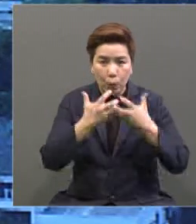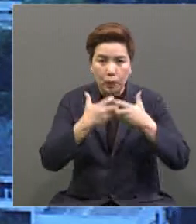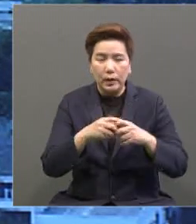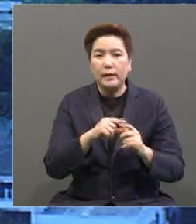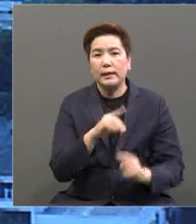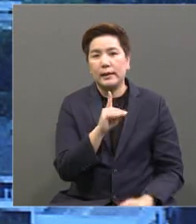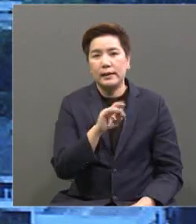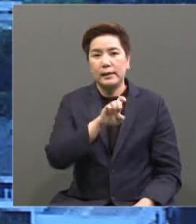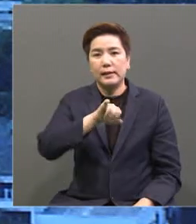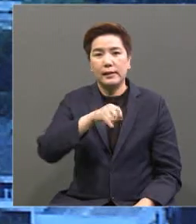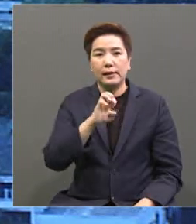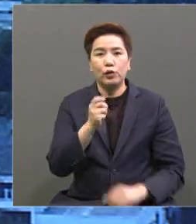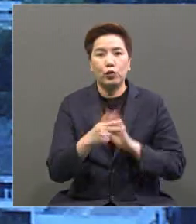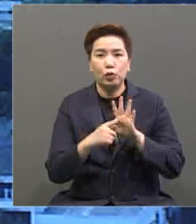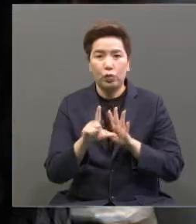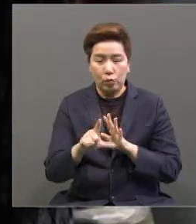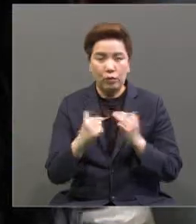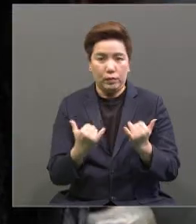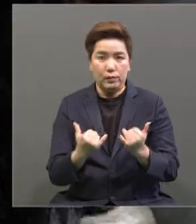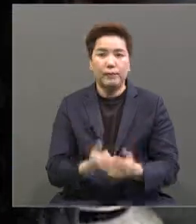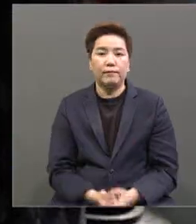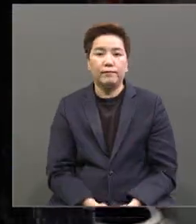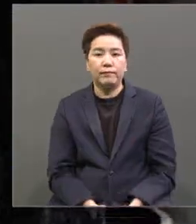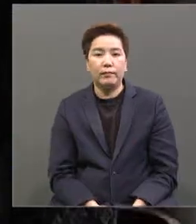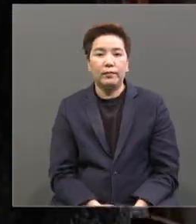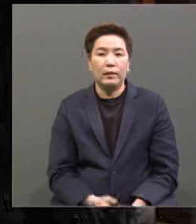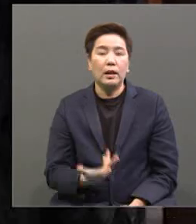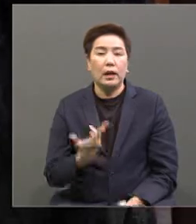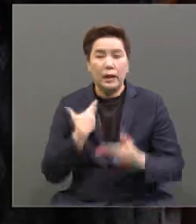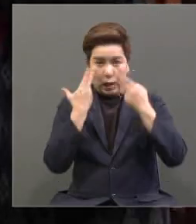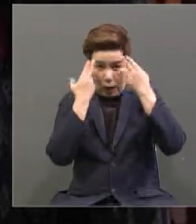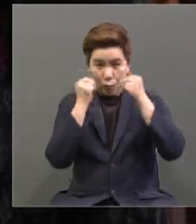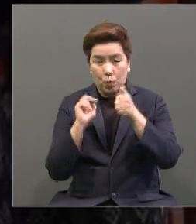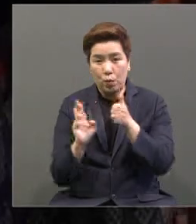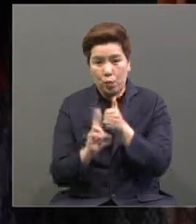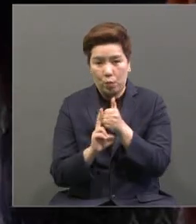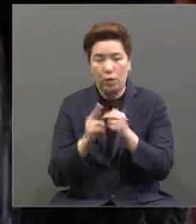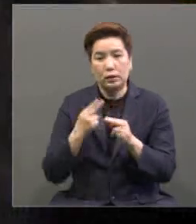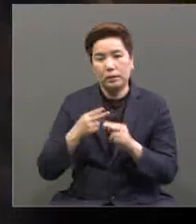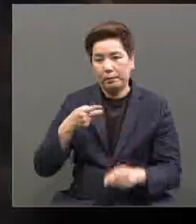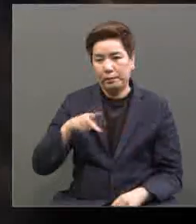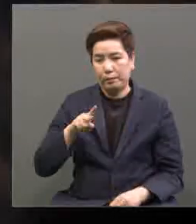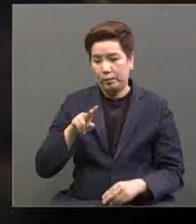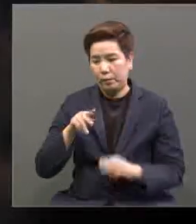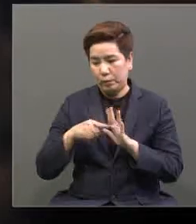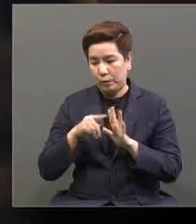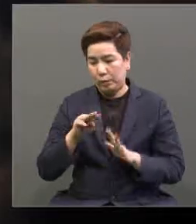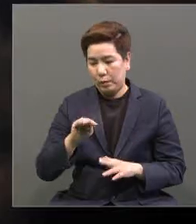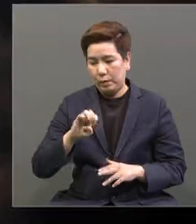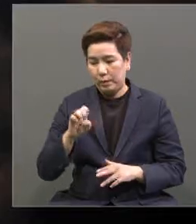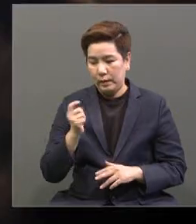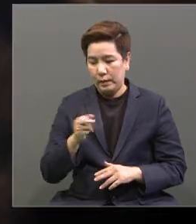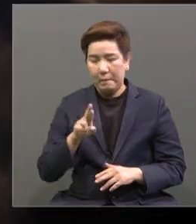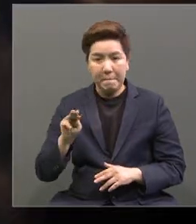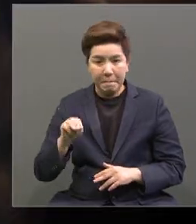ดิจิตอลด้วยค่ะนายภูมิธรรมเวชยชัยรองนายกรัฐมนตรีและรัฐมนตรีว่าการกระทรวง